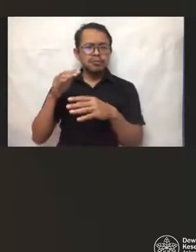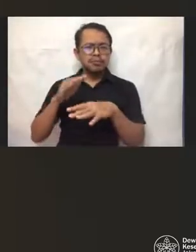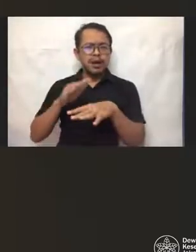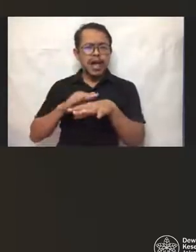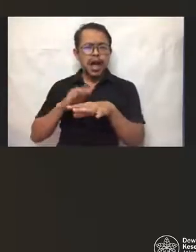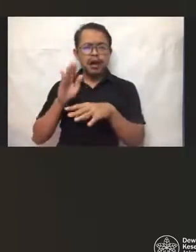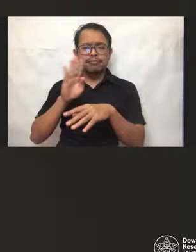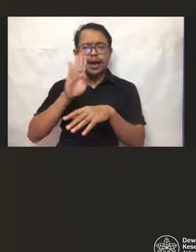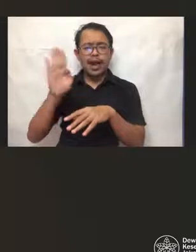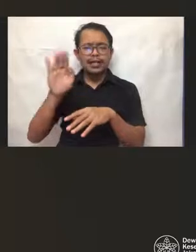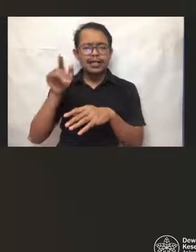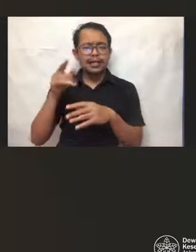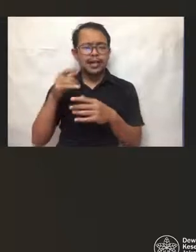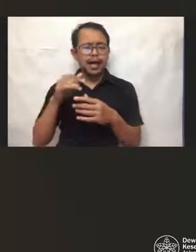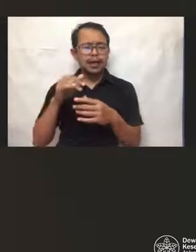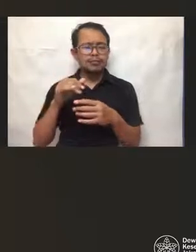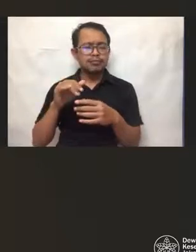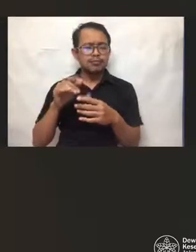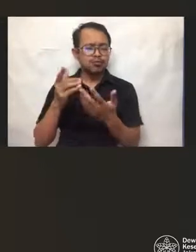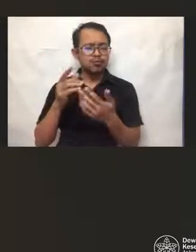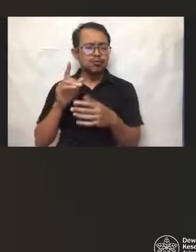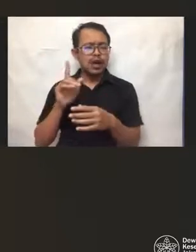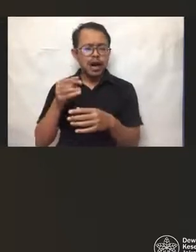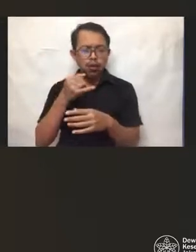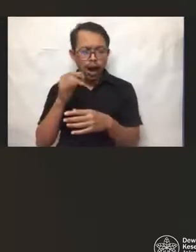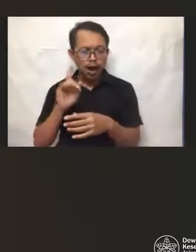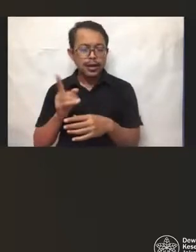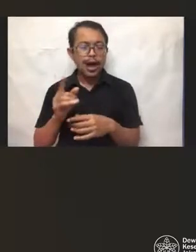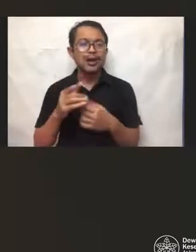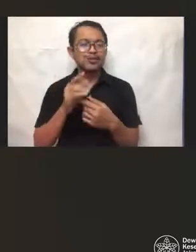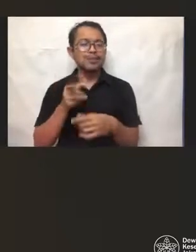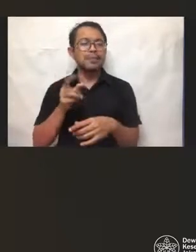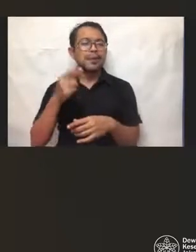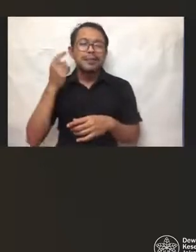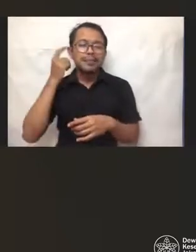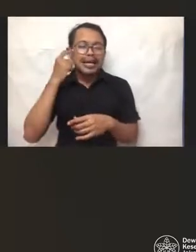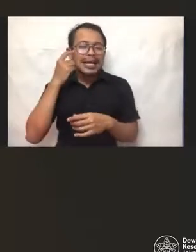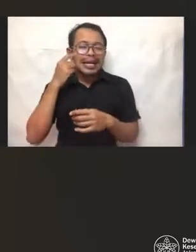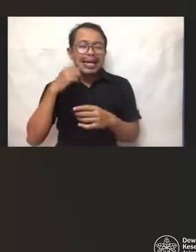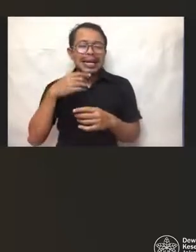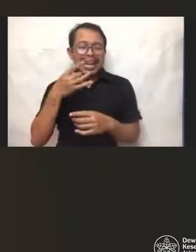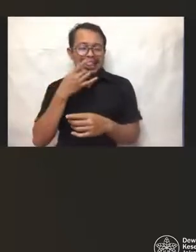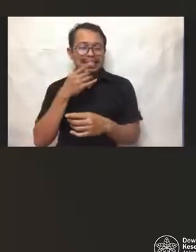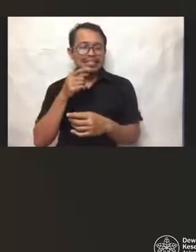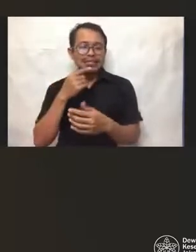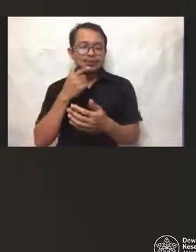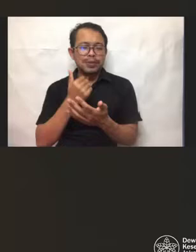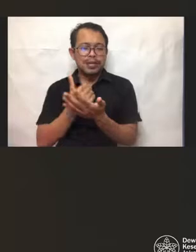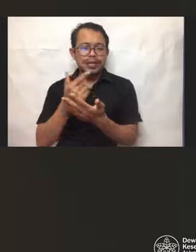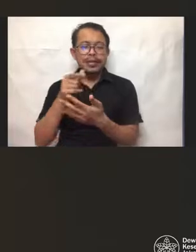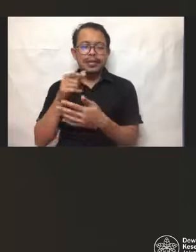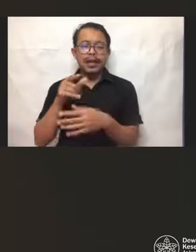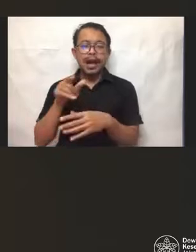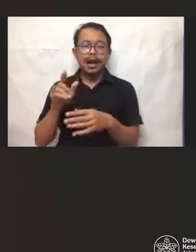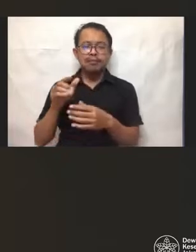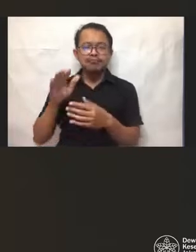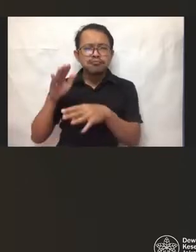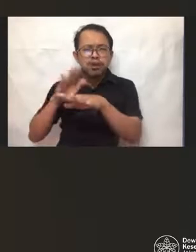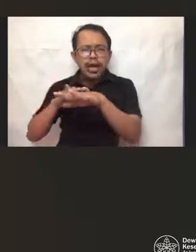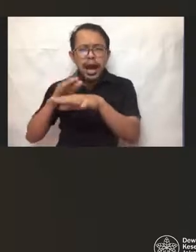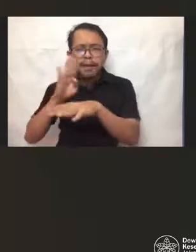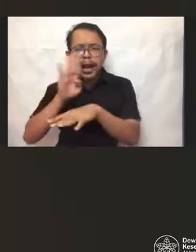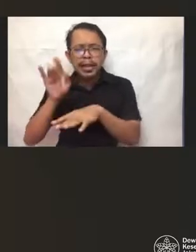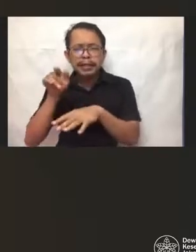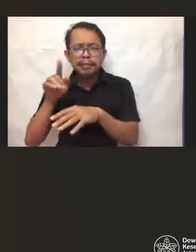ketidaksempurnaan. Karena itu melalui nalar kritis kita hendaknya mampu memilih dan memilah aspek mana dari kebudayaan Barat yang selaras dengan